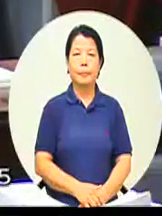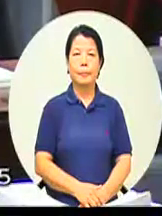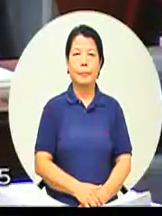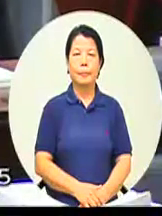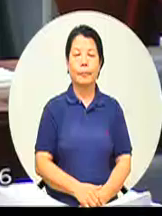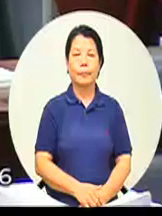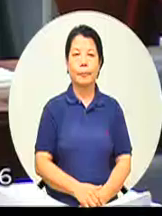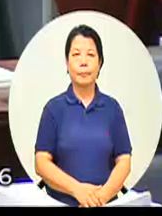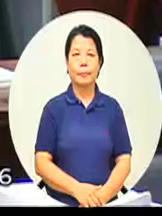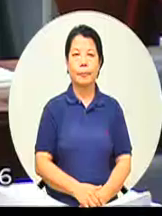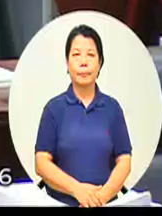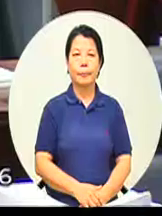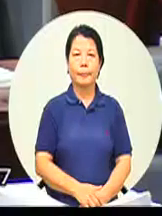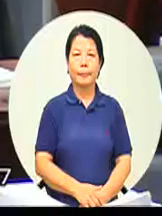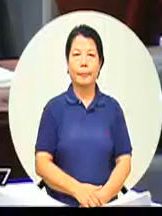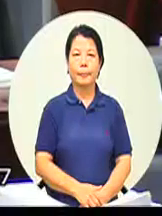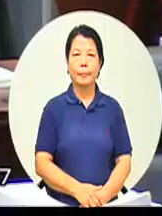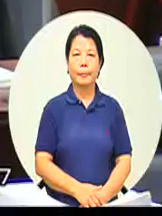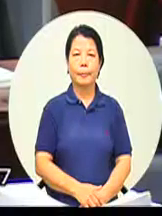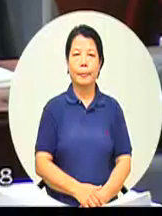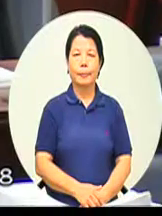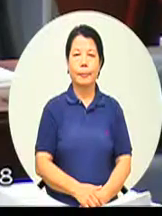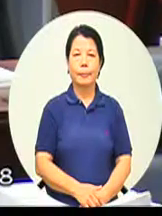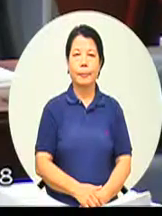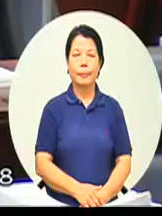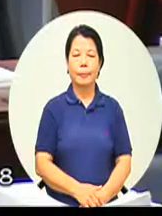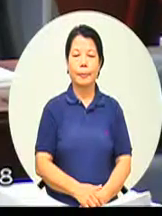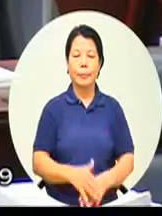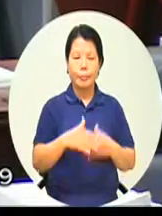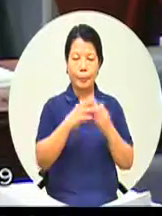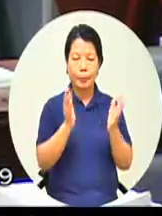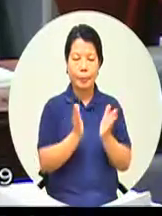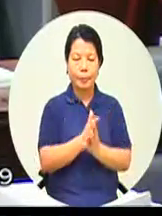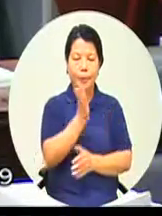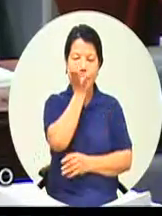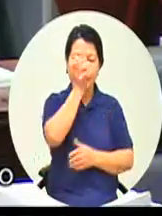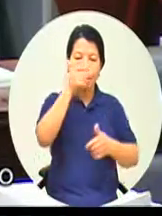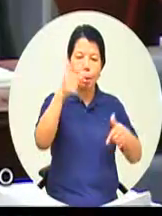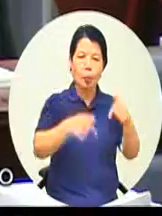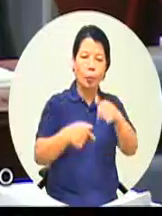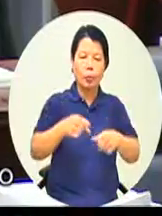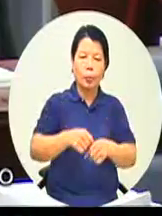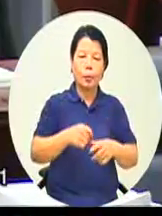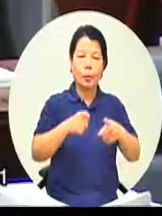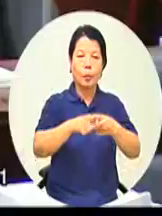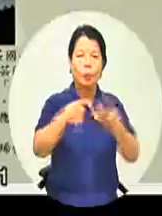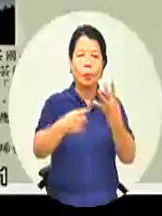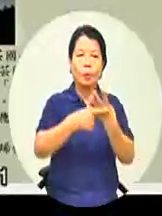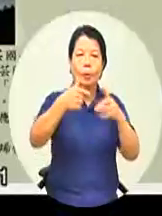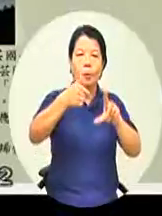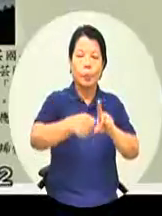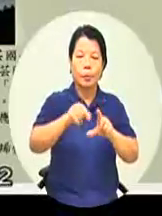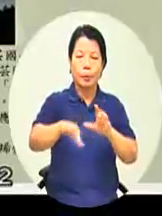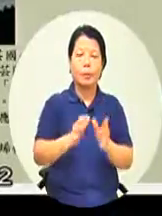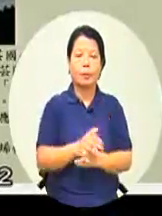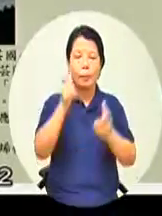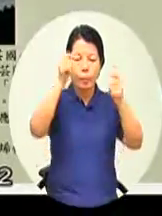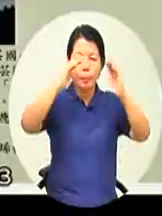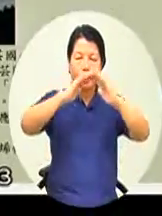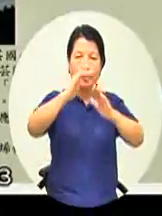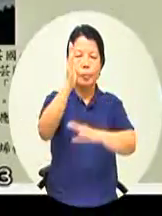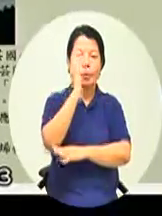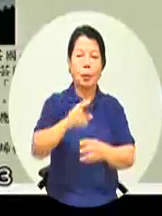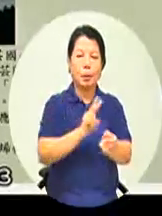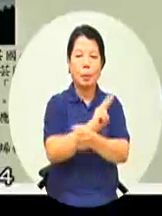好，接着在整个我们石化工业区哈，咱高雄区哈石化工业区有林